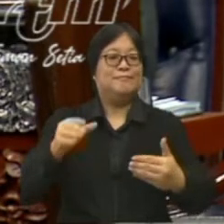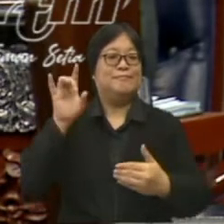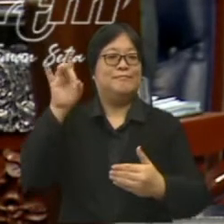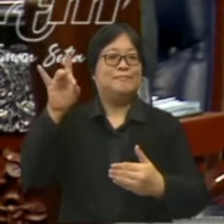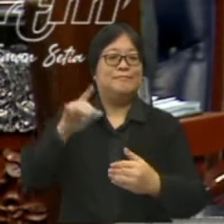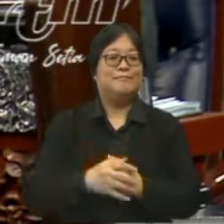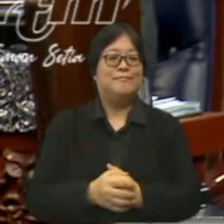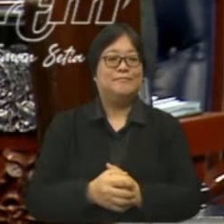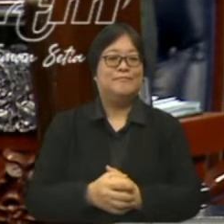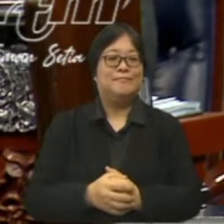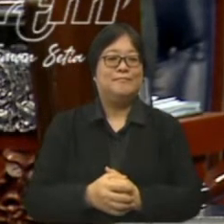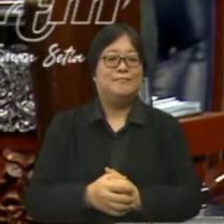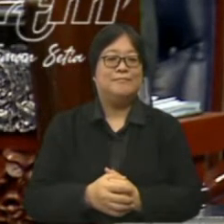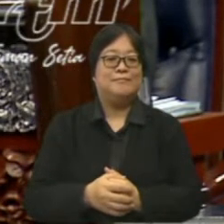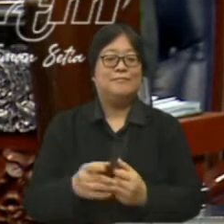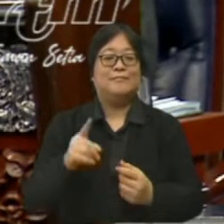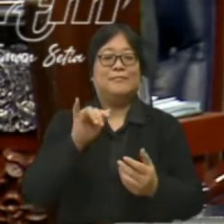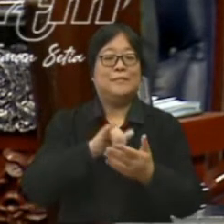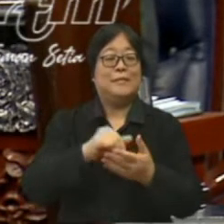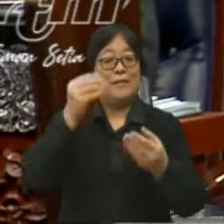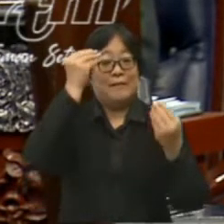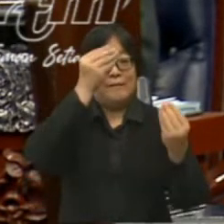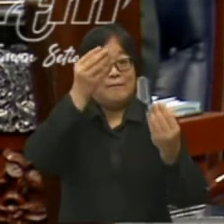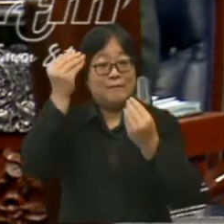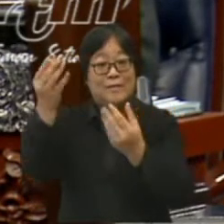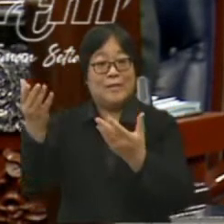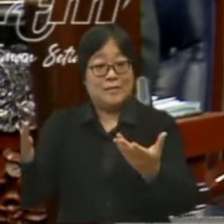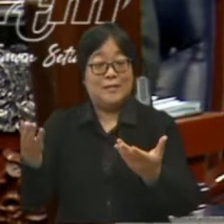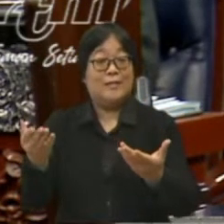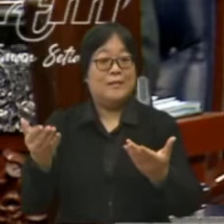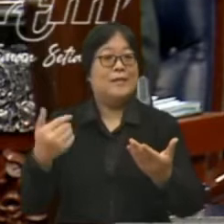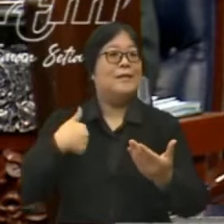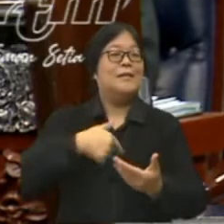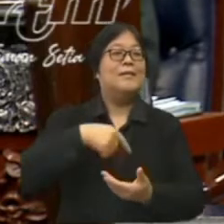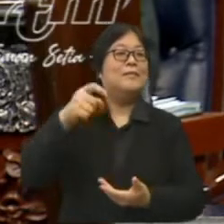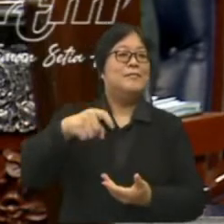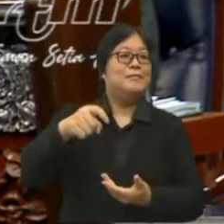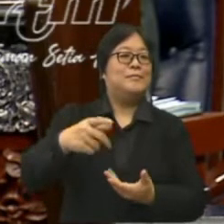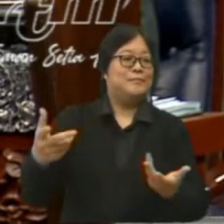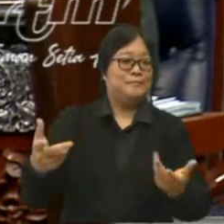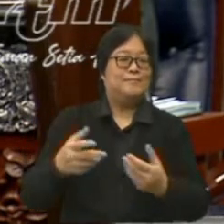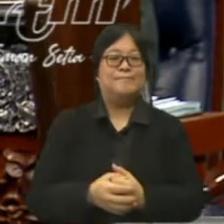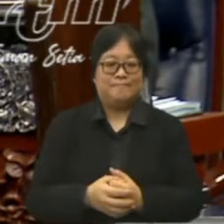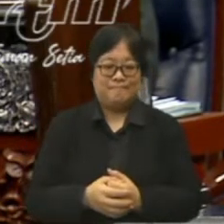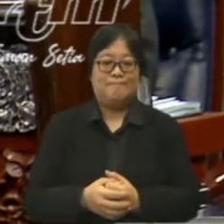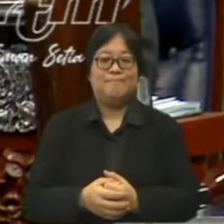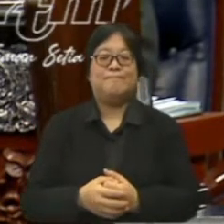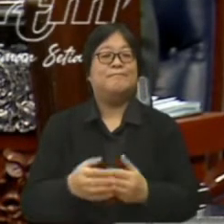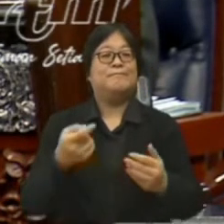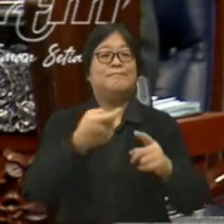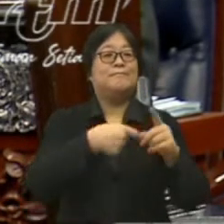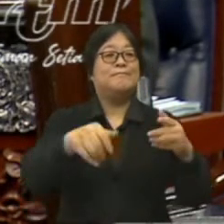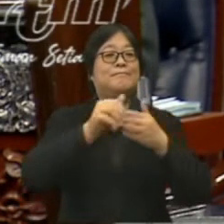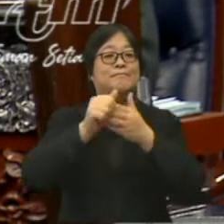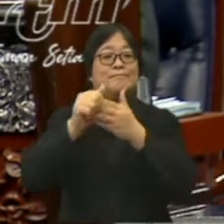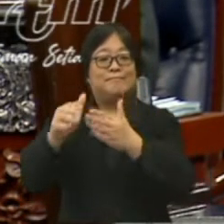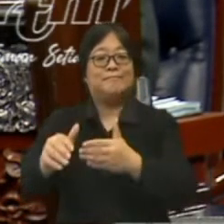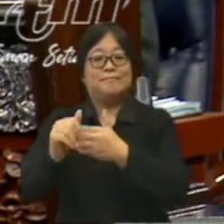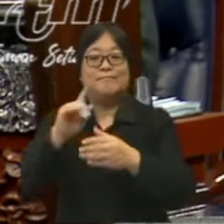kalau yang kita perlukan daripada pemimpin-pemimpin